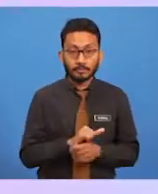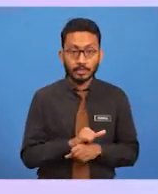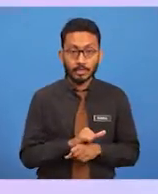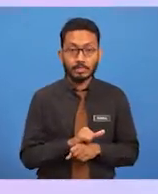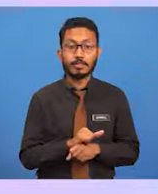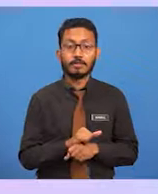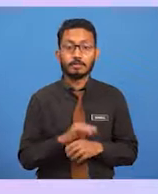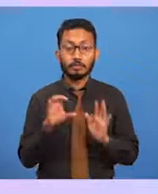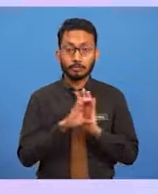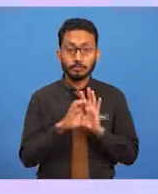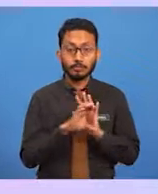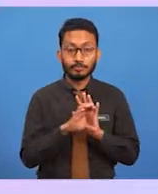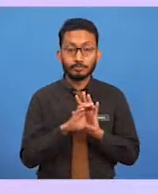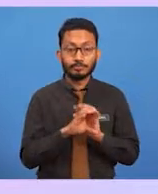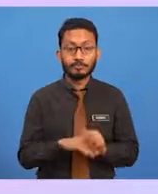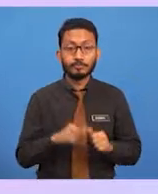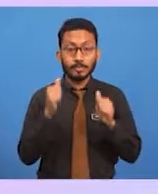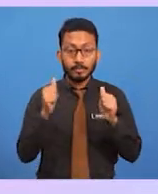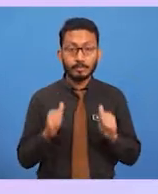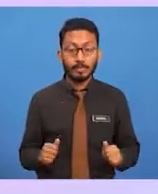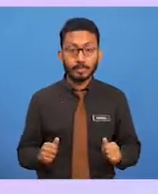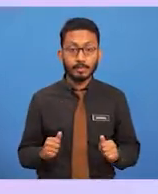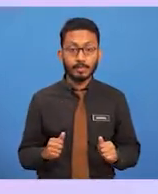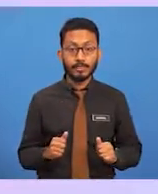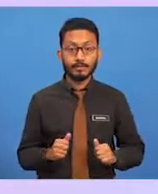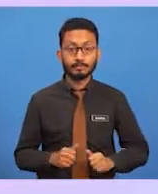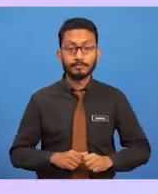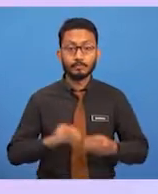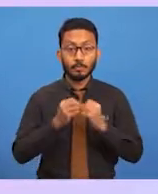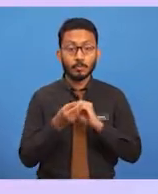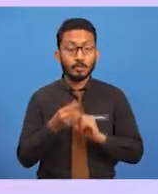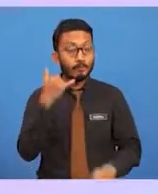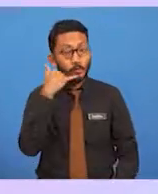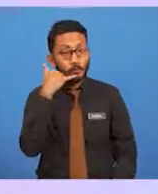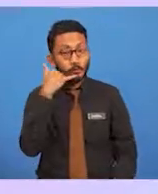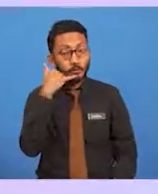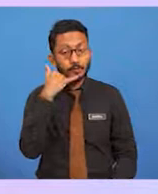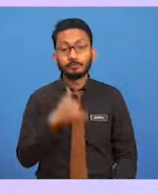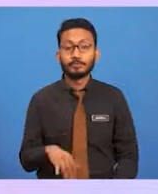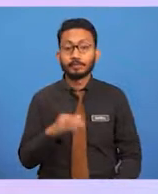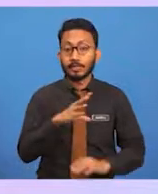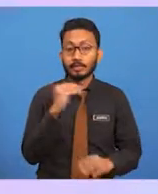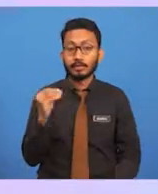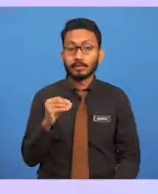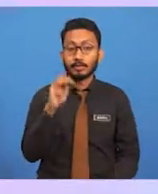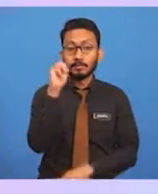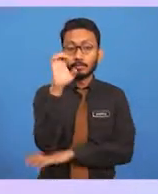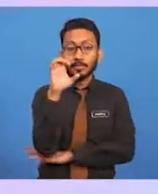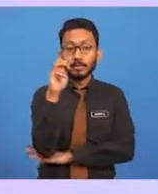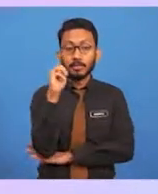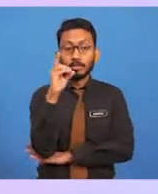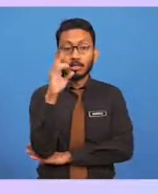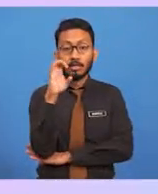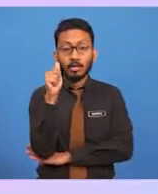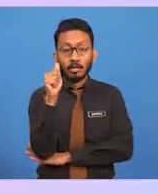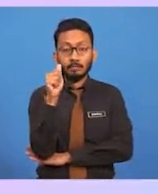logo, alamat surat menyurat, nombor telefon dan media sosial sekiranya